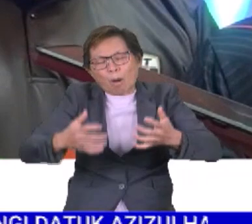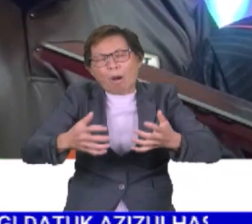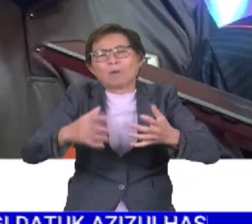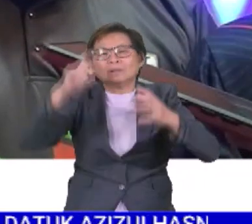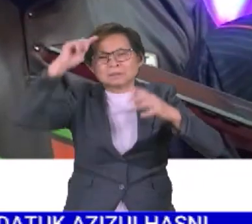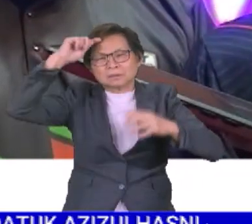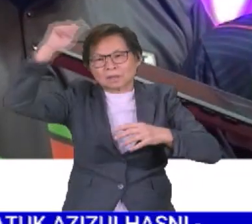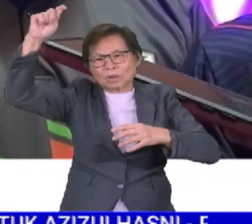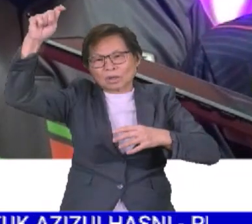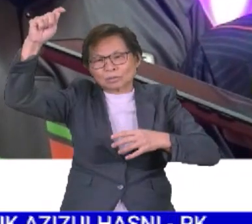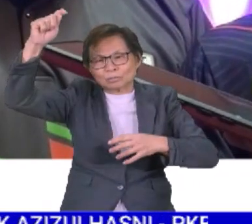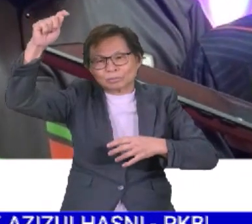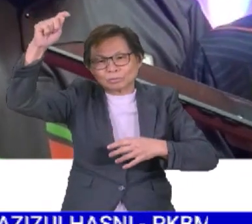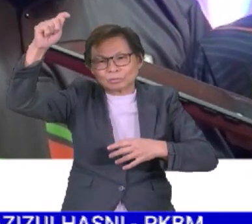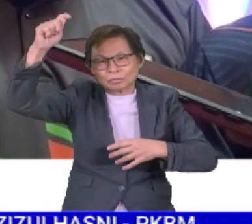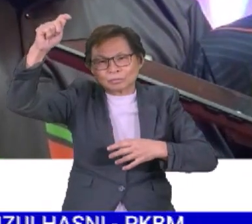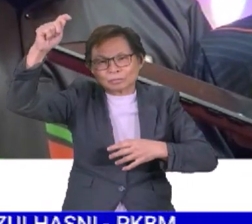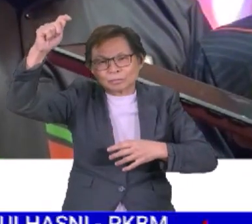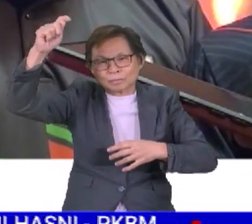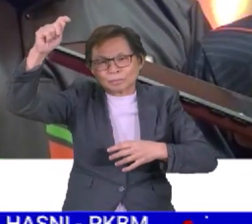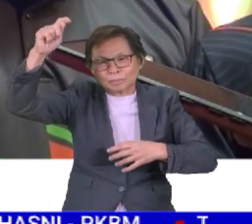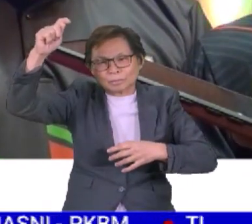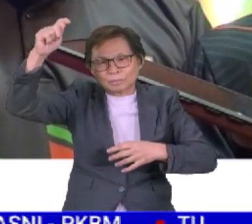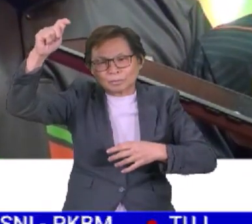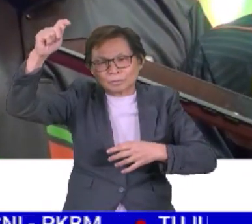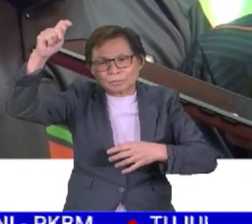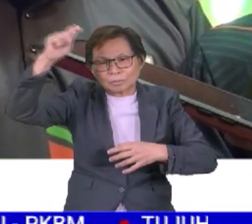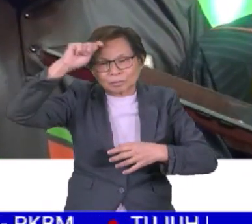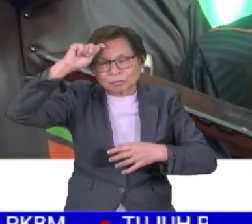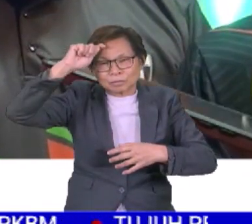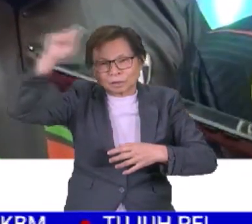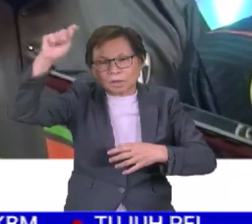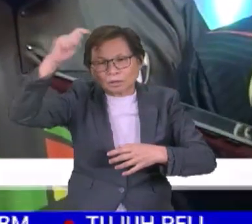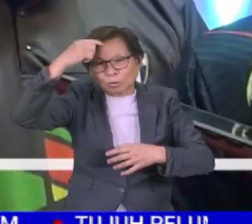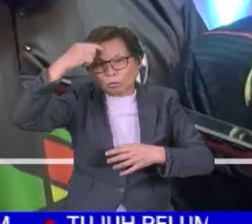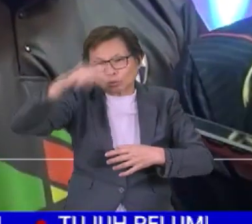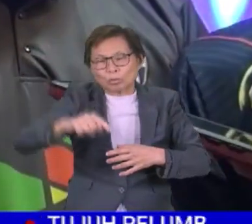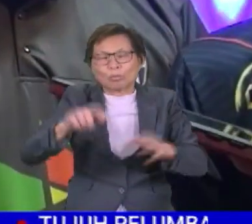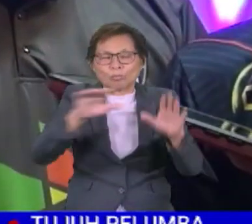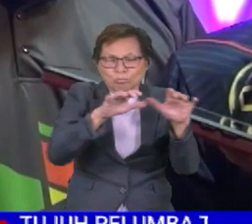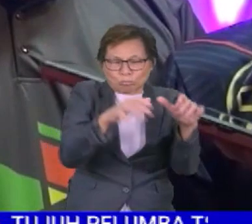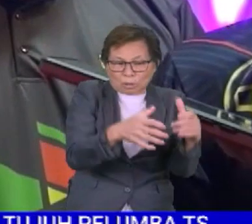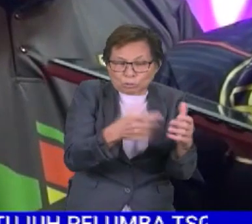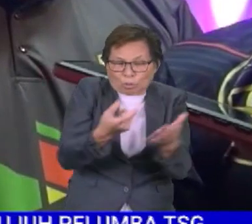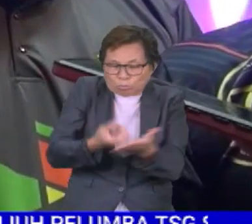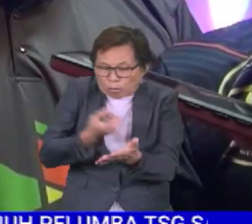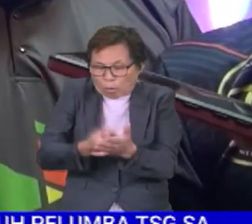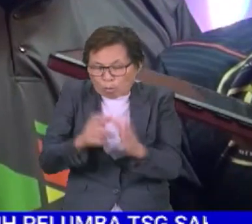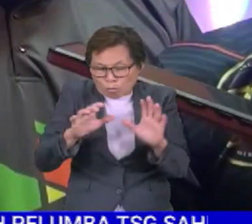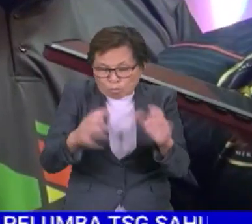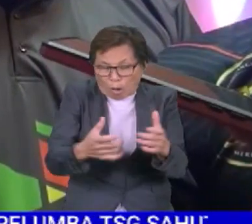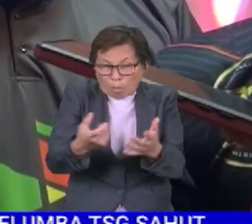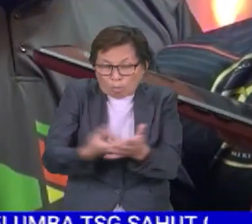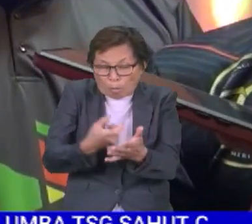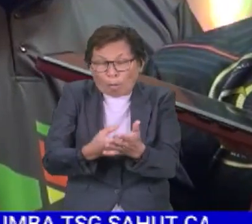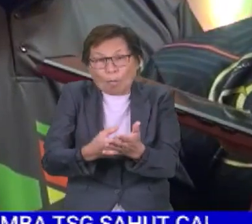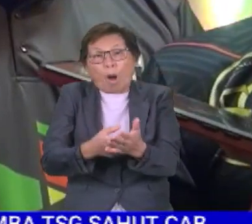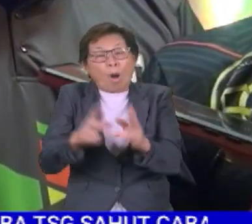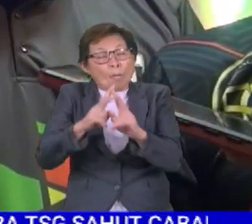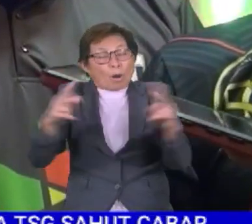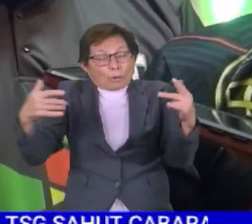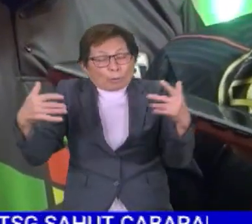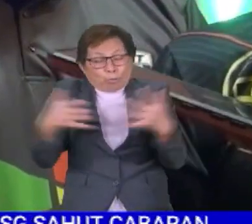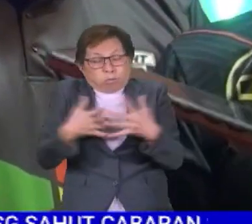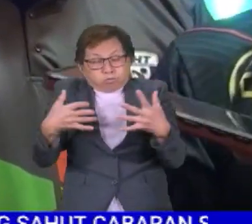Terengganu untuk apa kata untuk muncul sebagai pasukan yang paling disegani dan